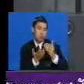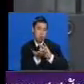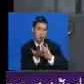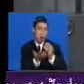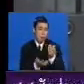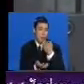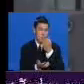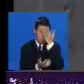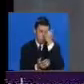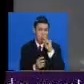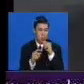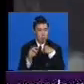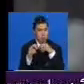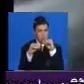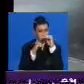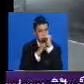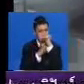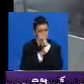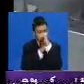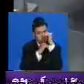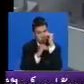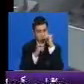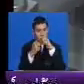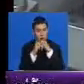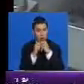การใช้อย่างเข้มงวดเพื่อป้องกันการดื้อยา